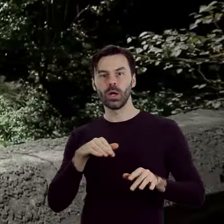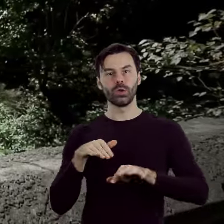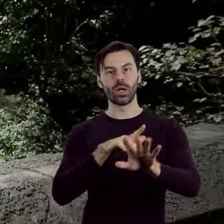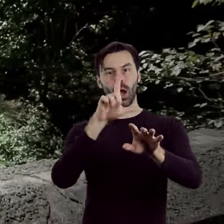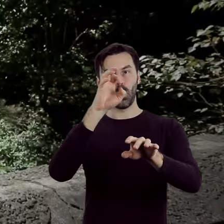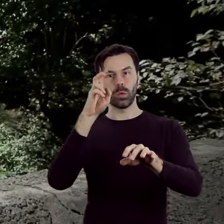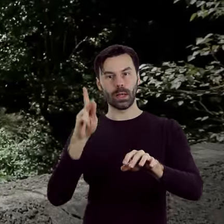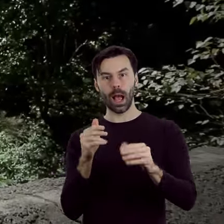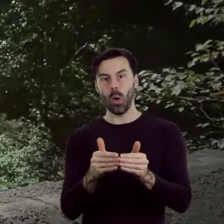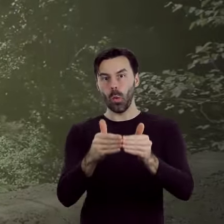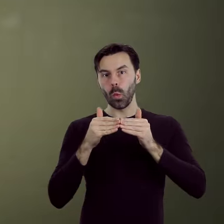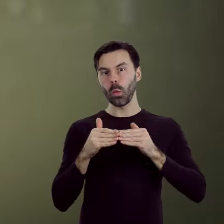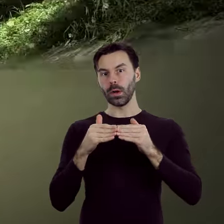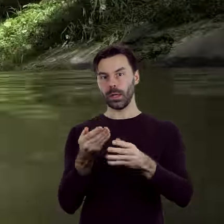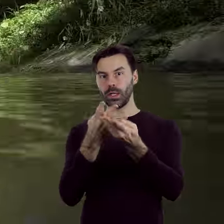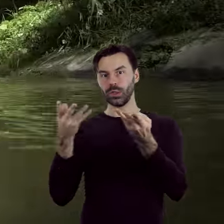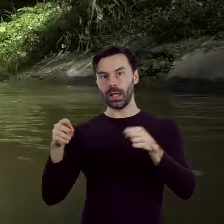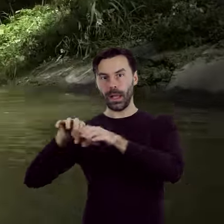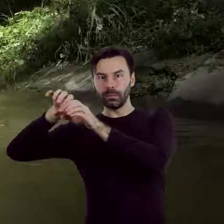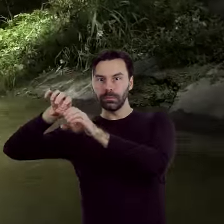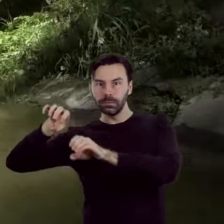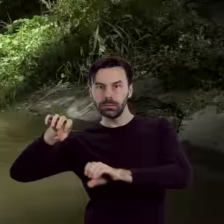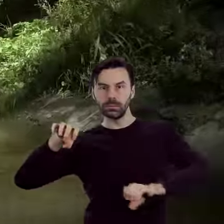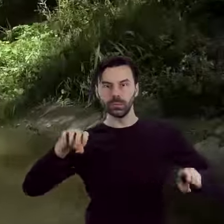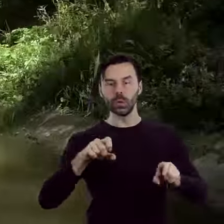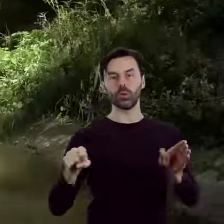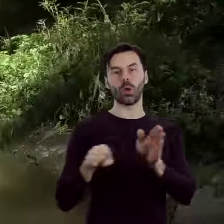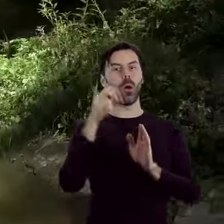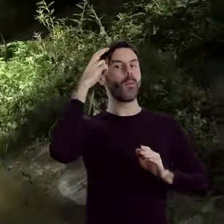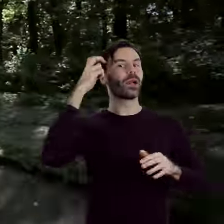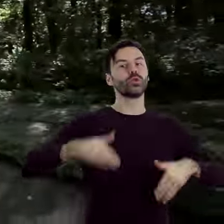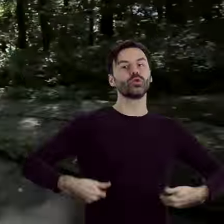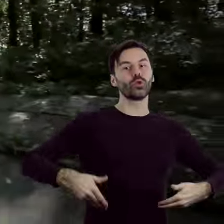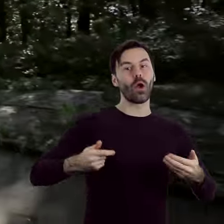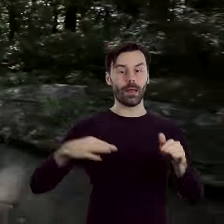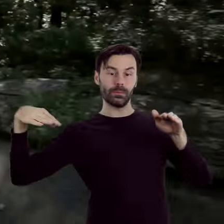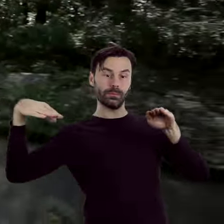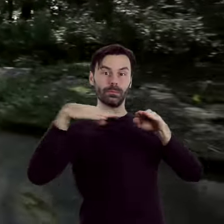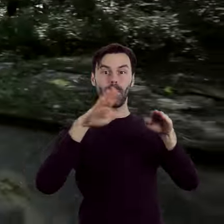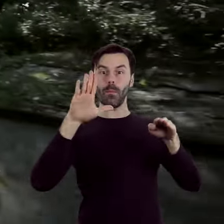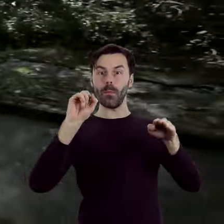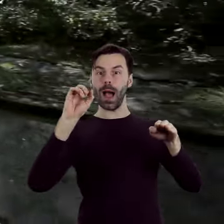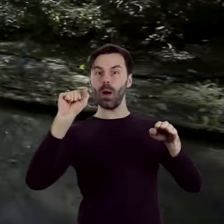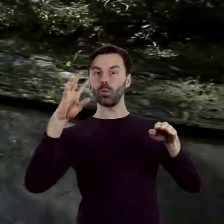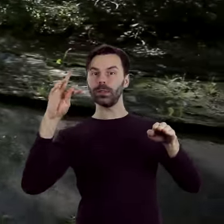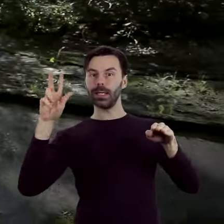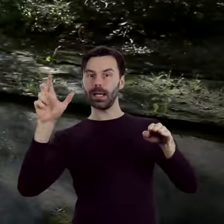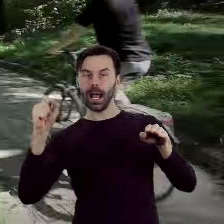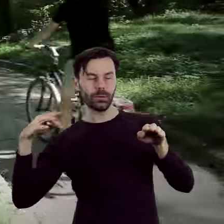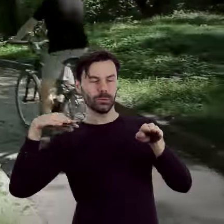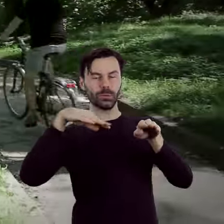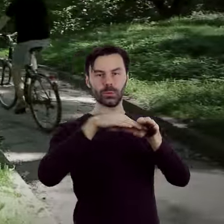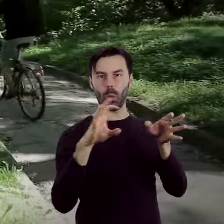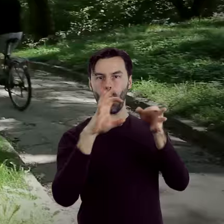łódka pozostaje ukryta w podziemnym kanale aż do parku na Zdrowiu, gdzie wpada do niej bałutka.